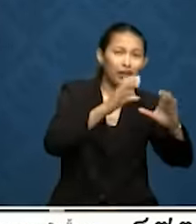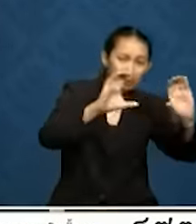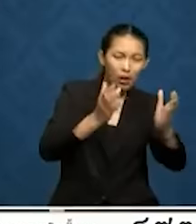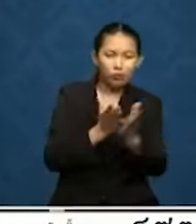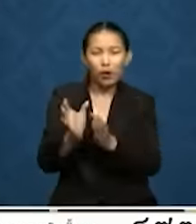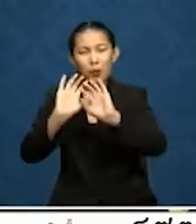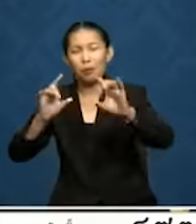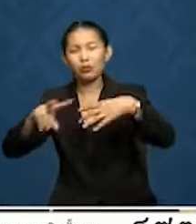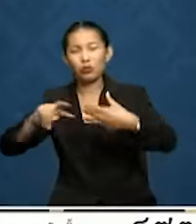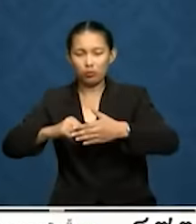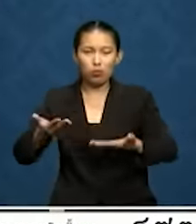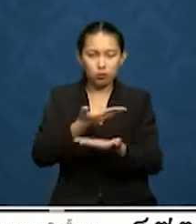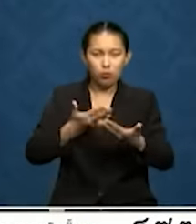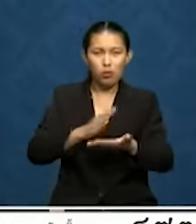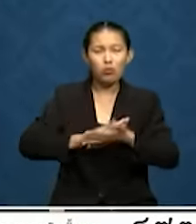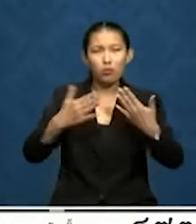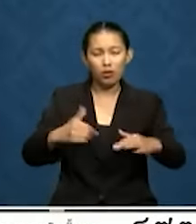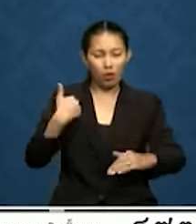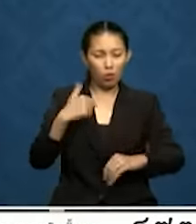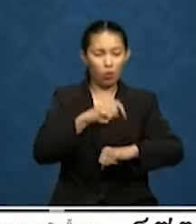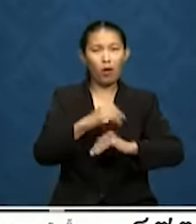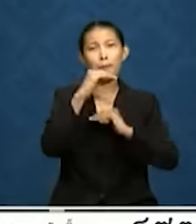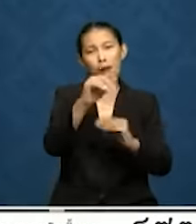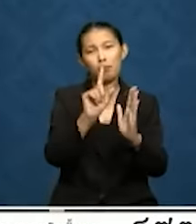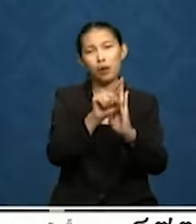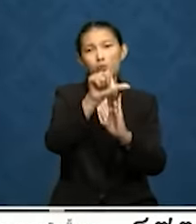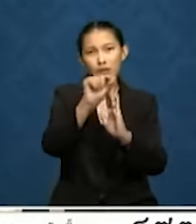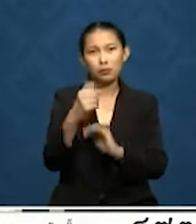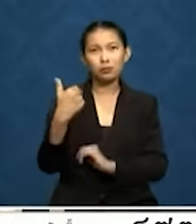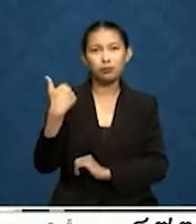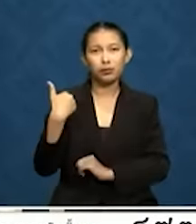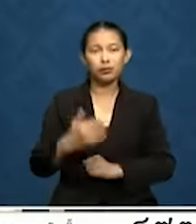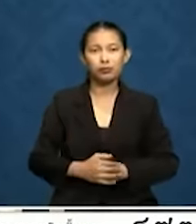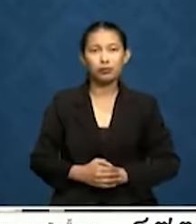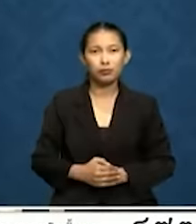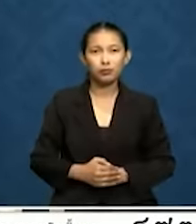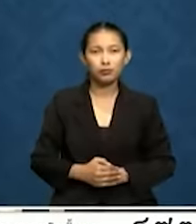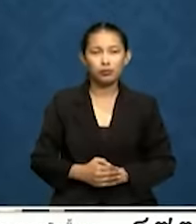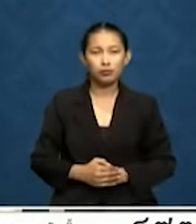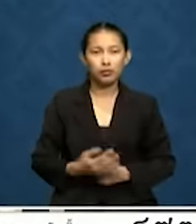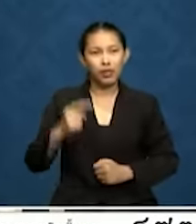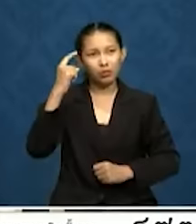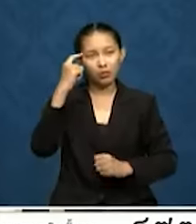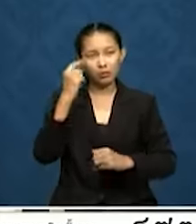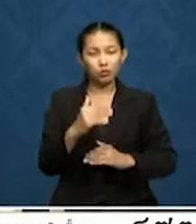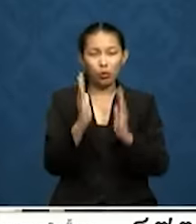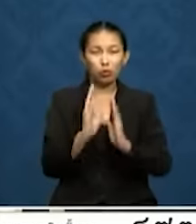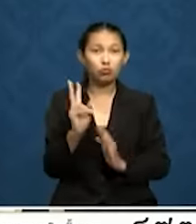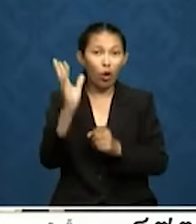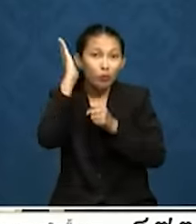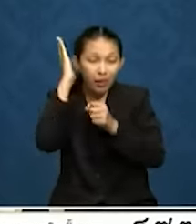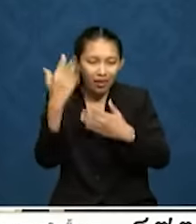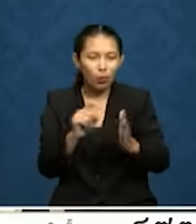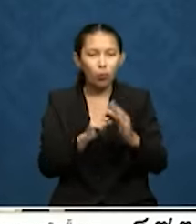ลในเวลาที่จำกัดนะครับก็ไม่เกิน2คนไม่เกิน20นาทีแล้ว